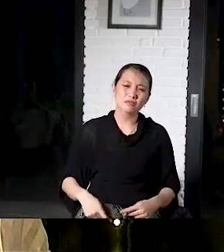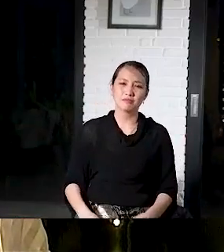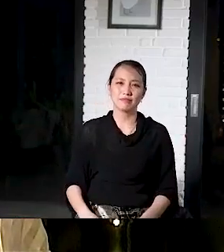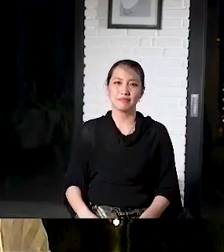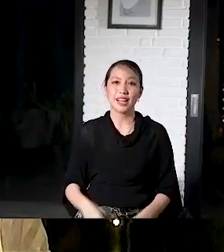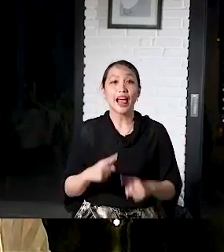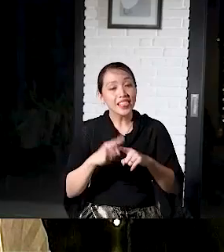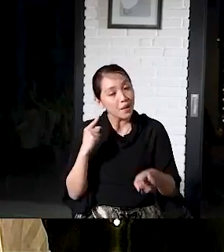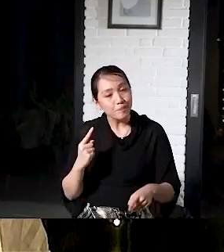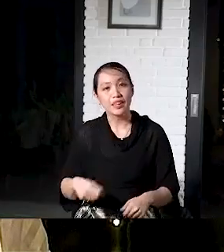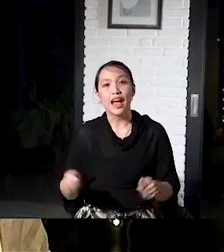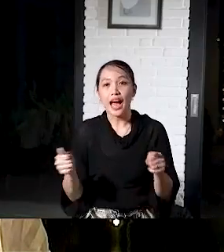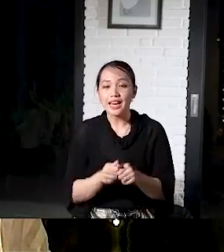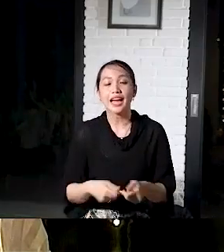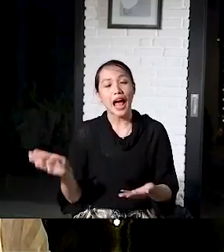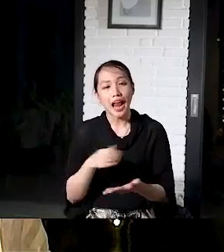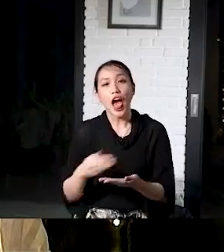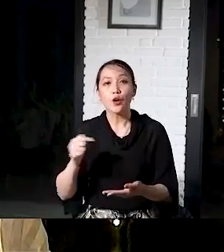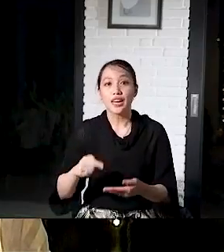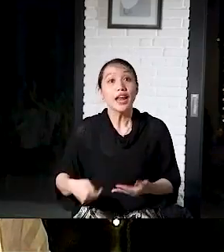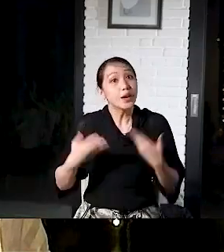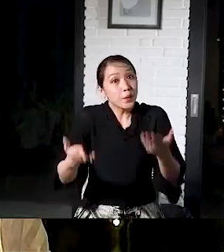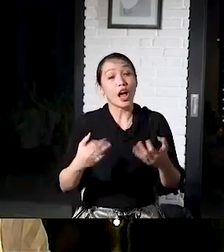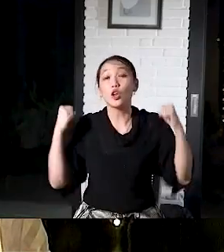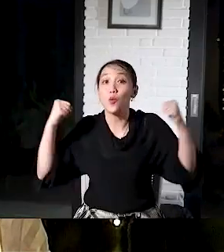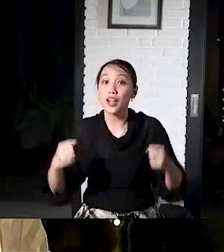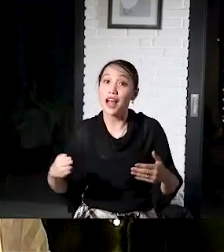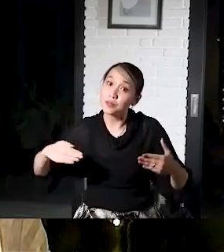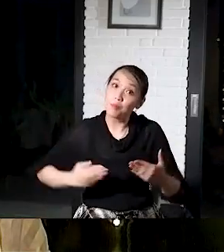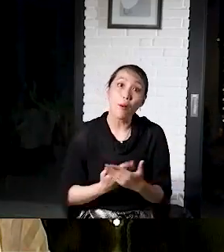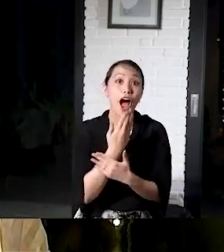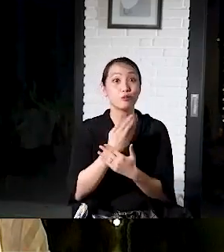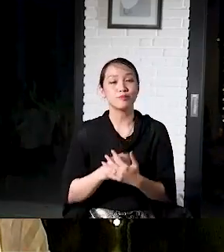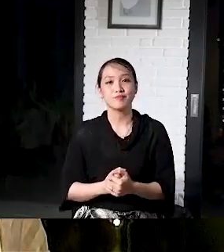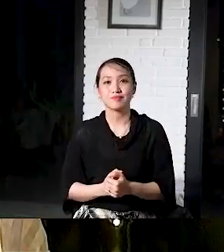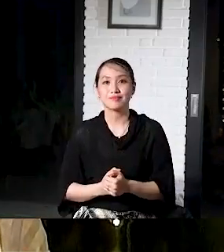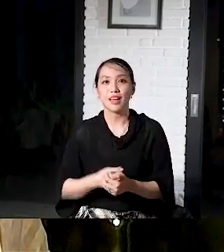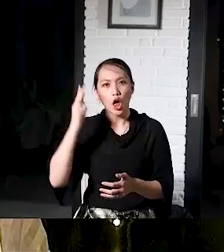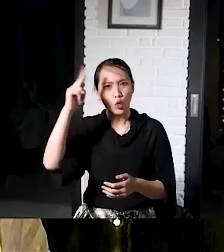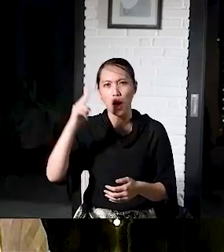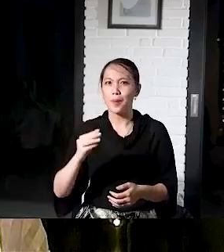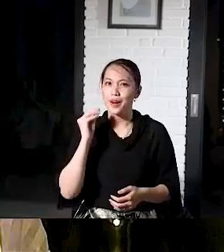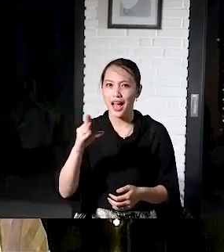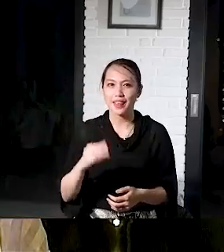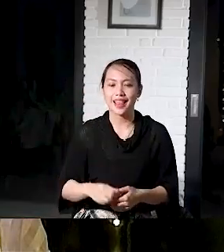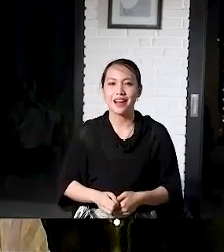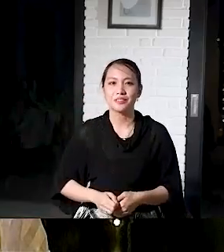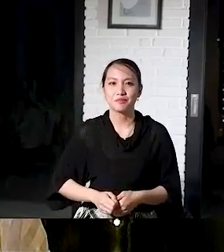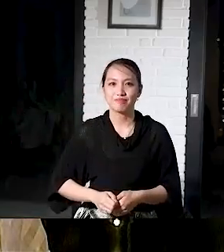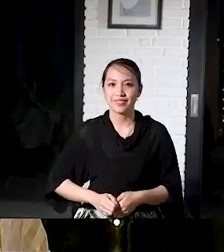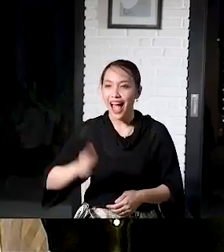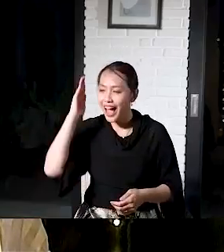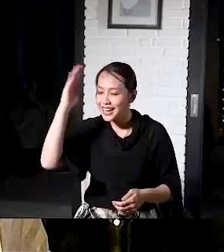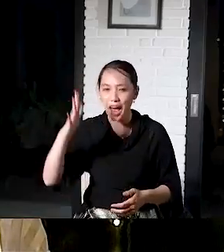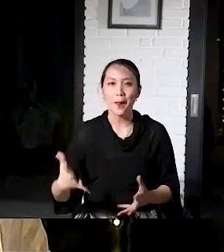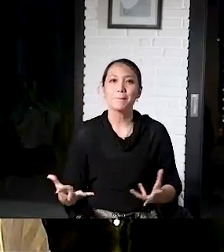得干旱 diberikan kekuatan yang baru. 这首歌会给你一个力量 Tuhan 神会跟你 Tuhan 要跟你讲说你神要使